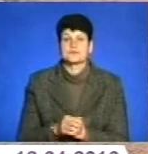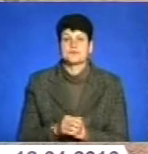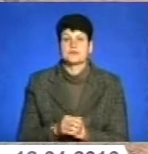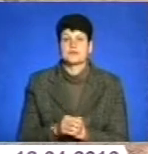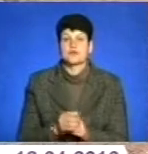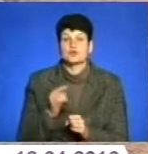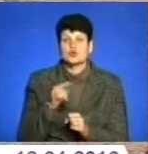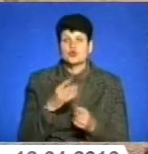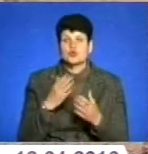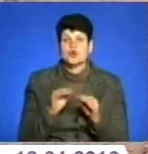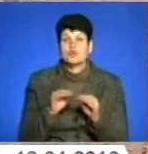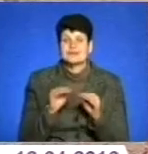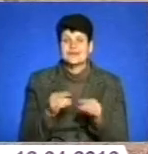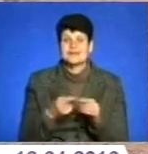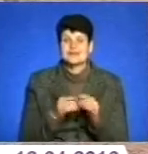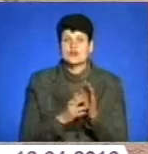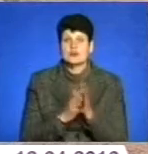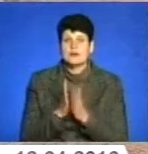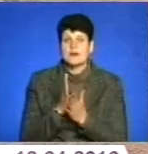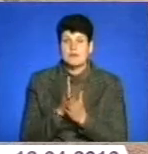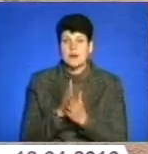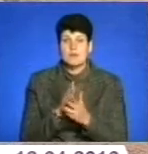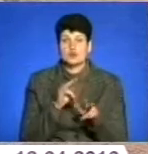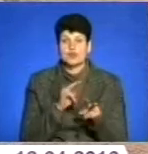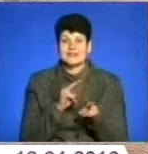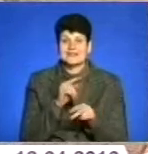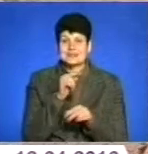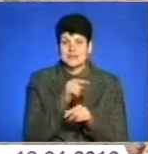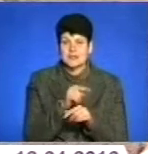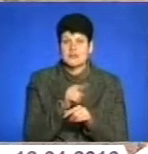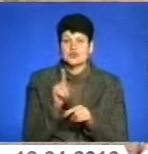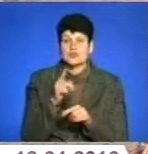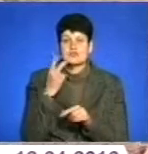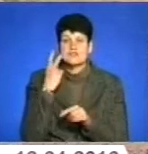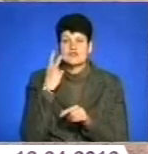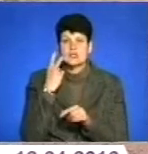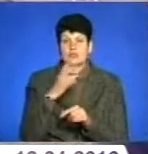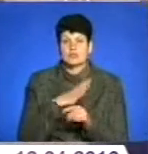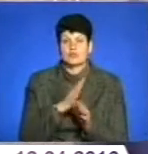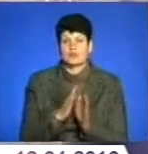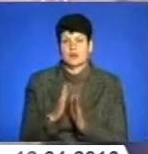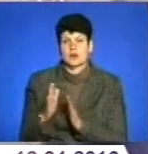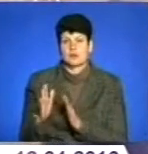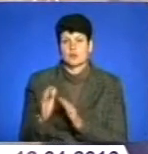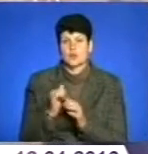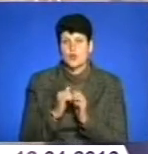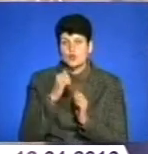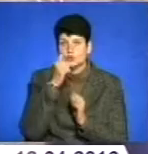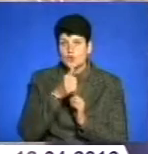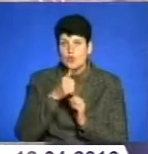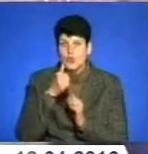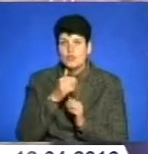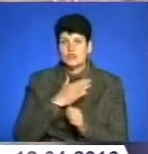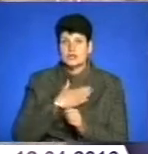Тому, якщо ми вже посадили ці рослини, ми маємо за ними доглядати, так, щоб завжди був порядок. Щороку у нашій школі